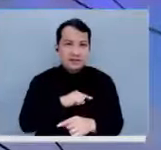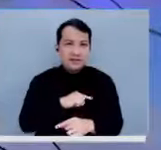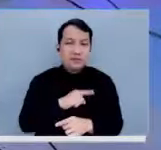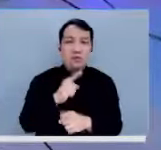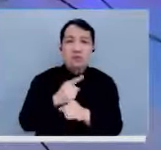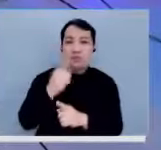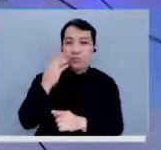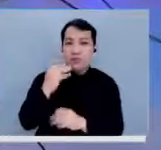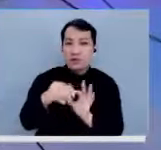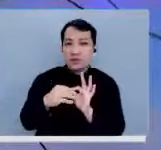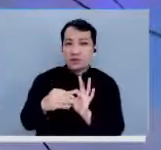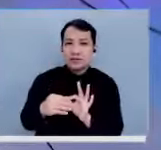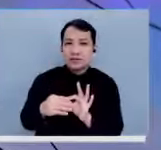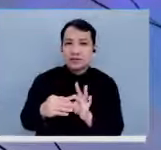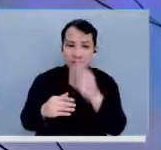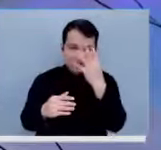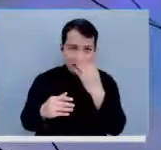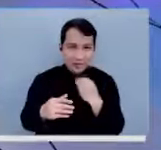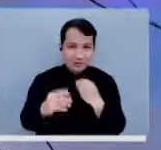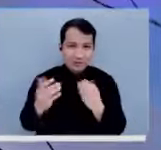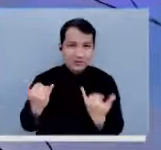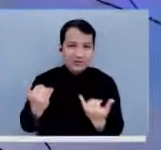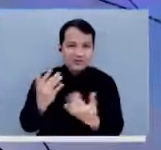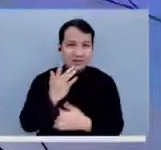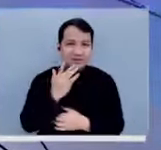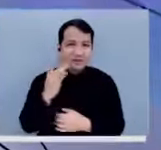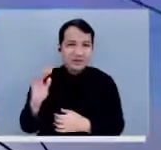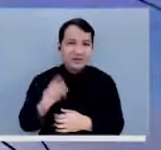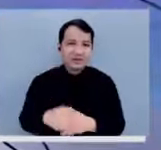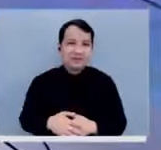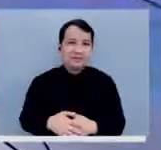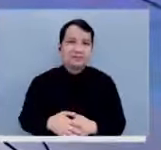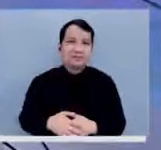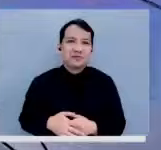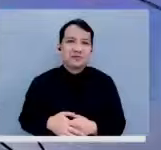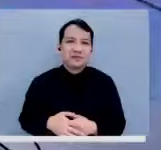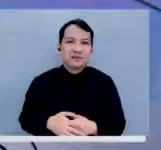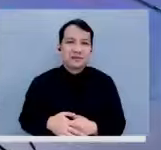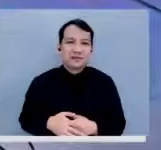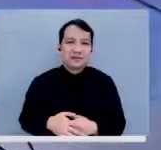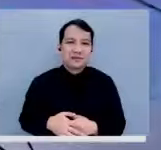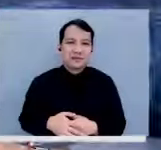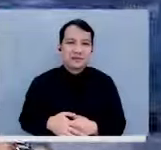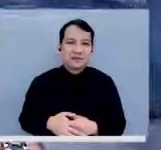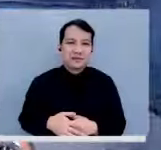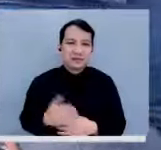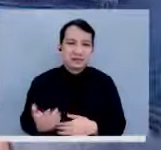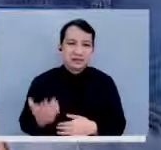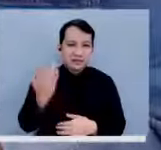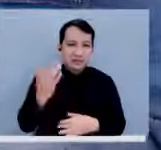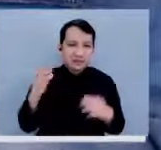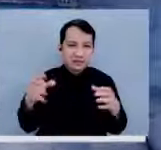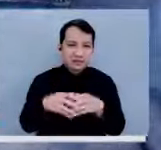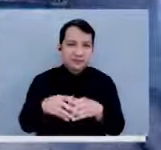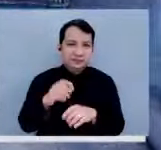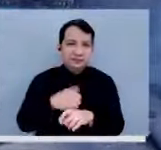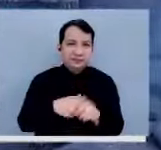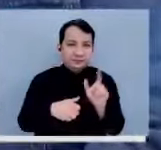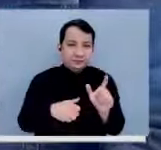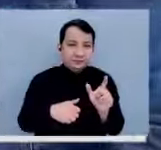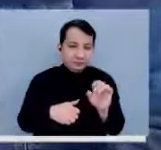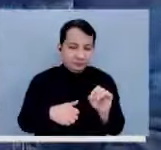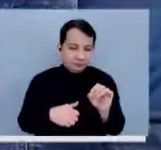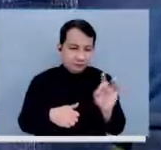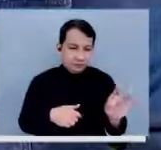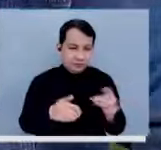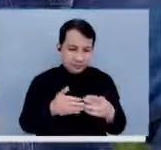mga antukin dyan. Ako, favorite. Ang ganda nun. Alam niyo, mula nang sila'y mabuo noong 2008, tuloy-tuloy